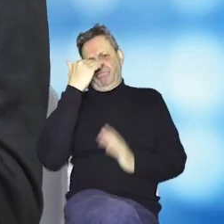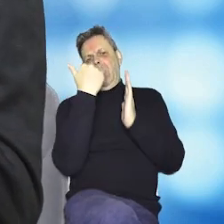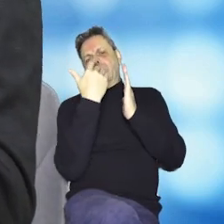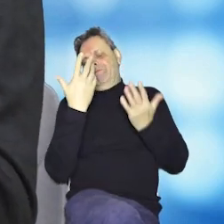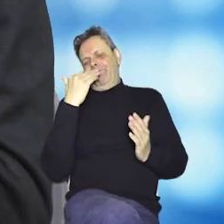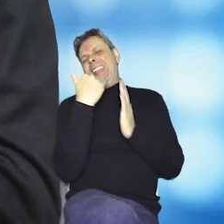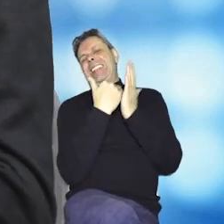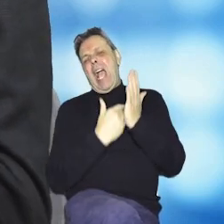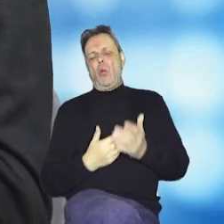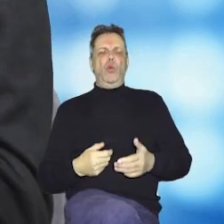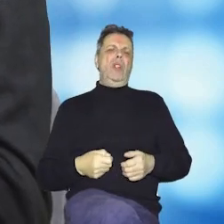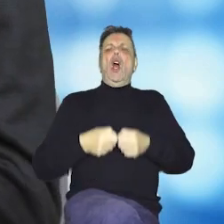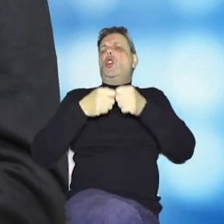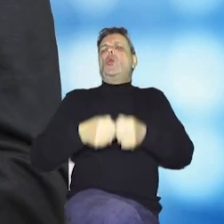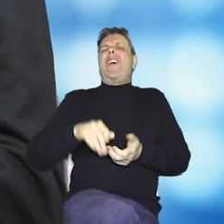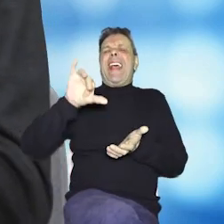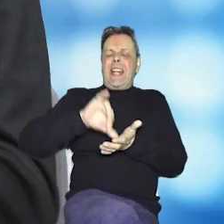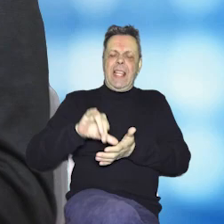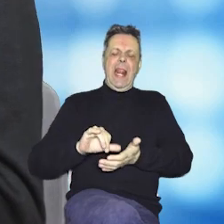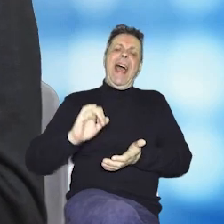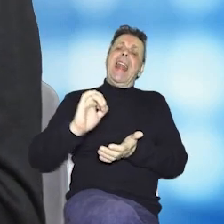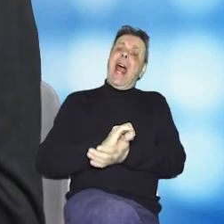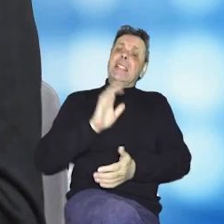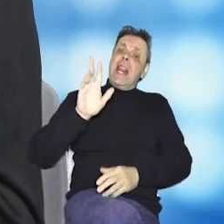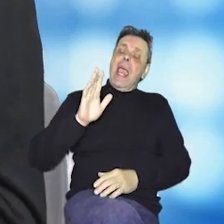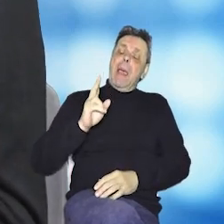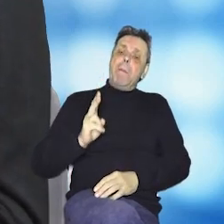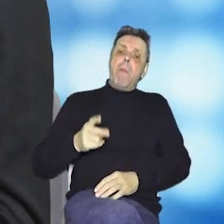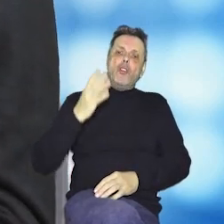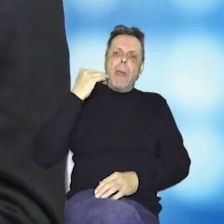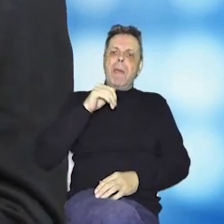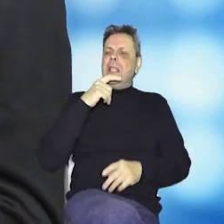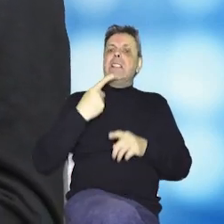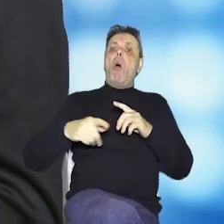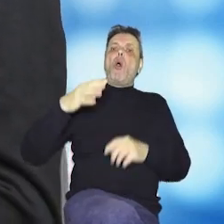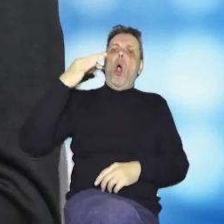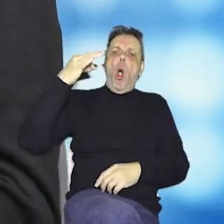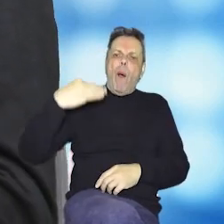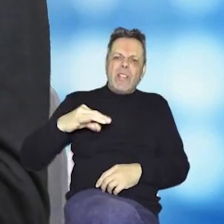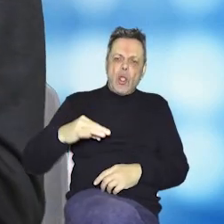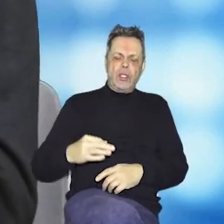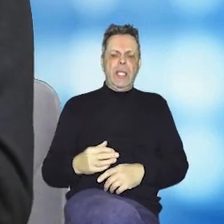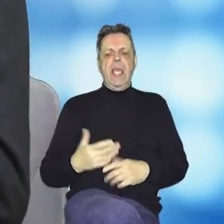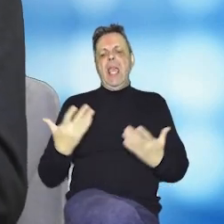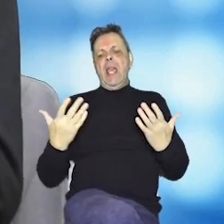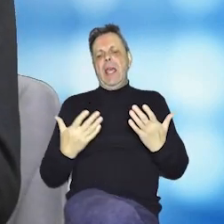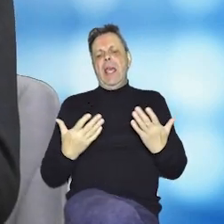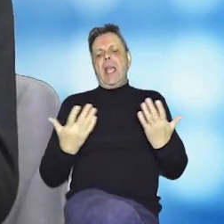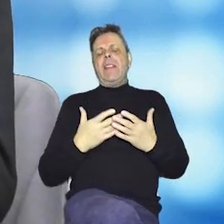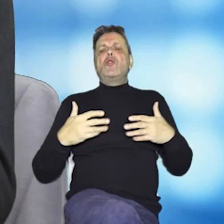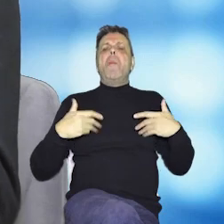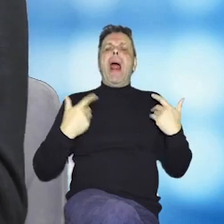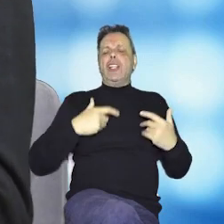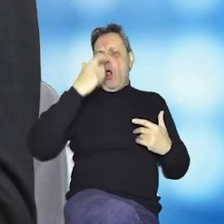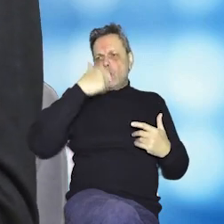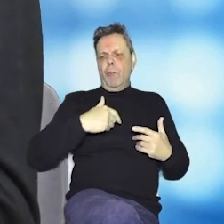zakonski društvena sredina. Nasilje može biti radi ovisnosti, kad su stare, ono, mlađe